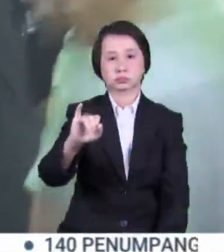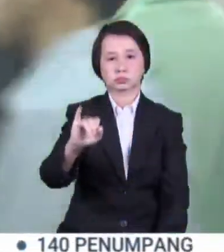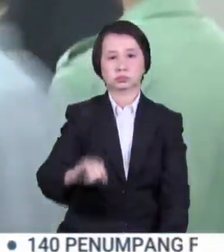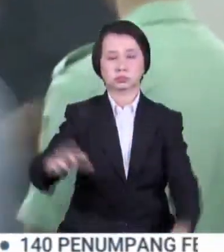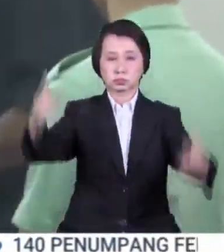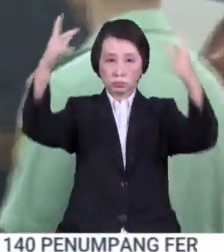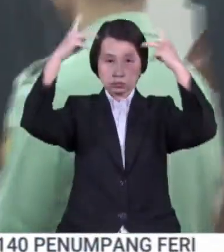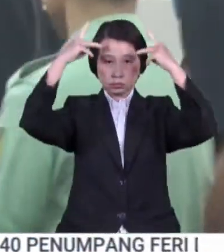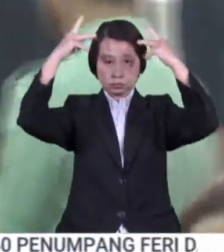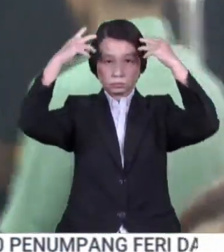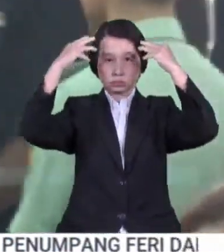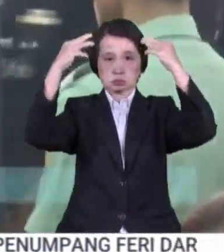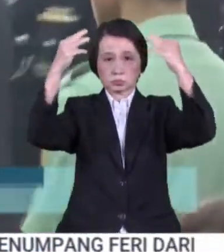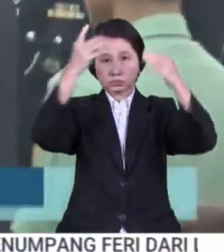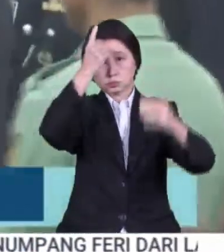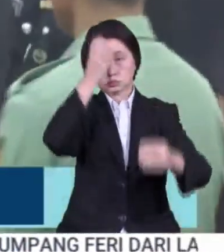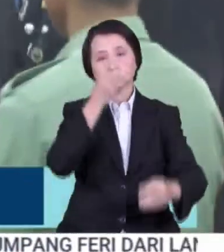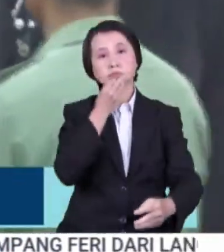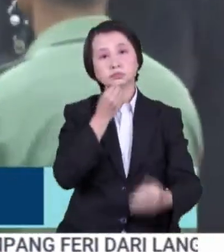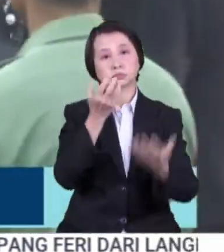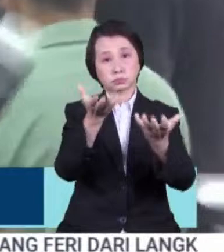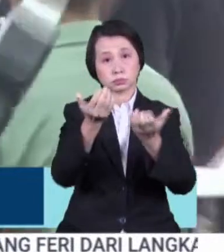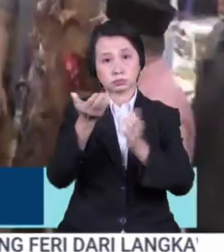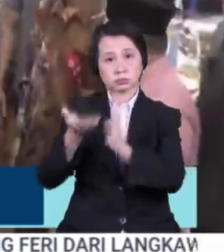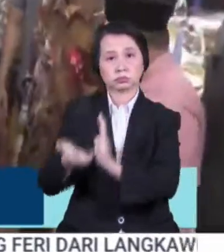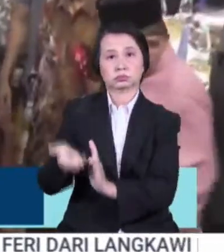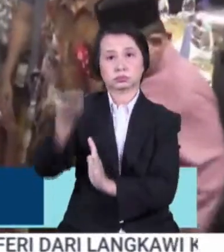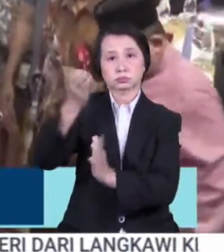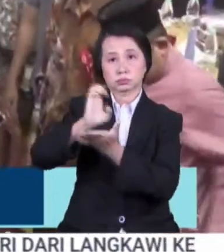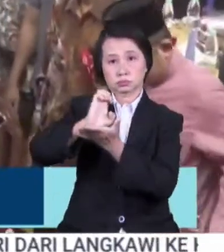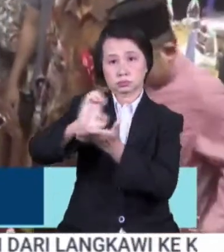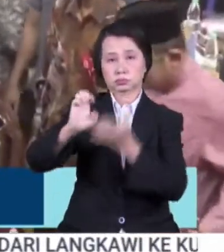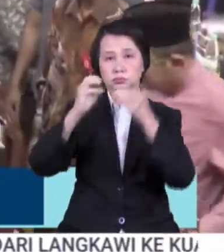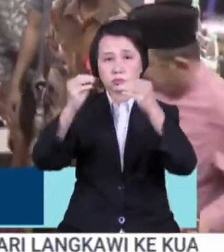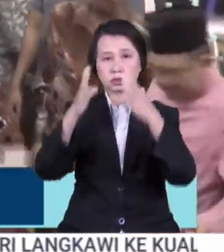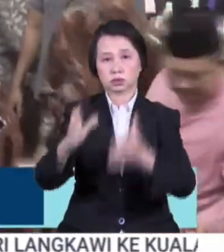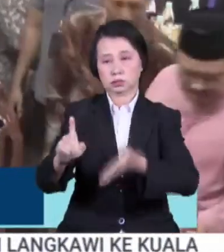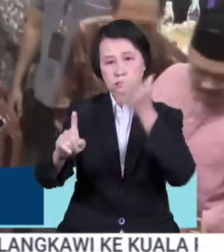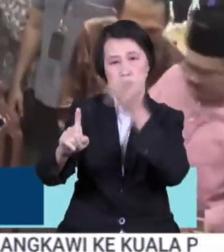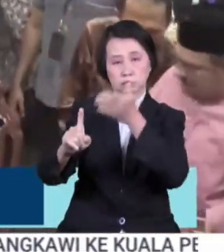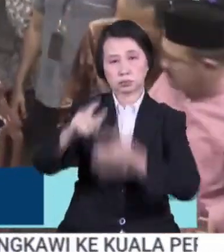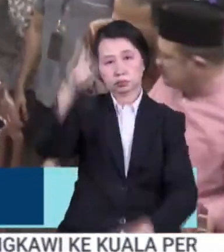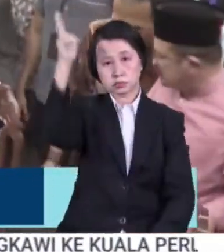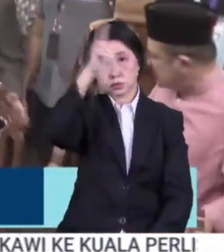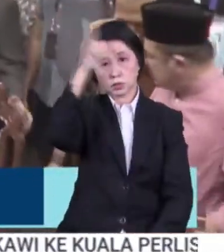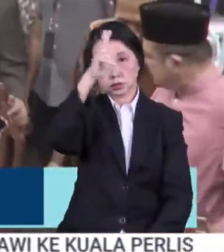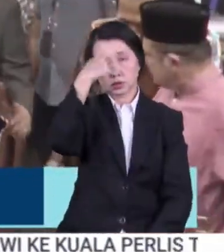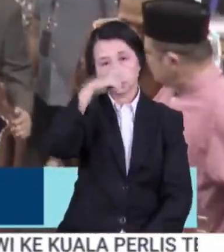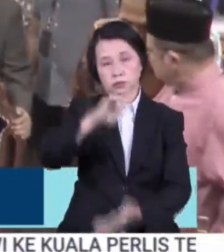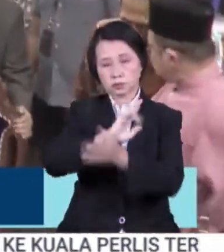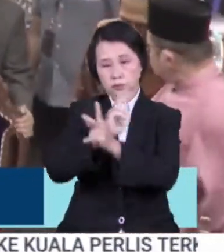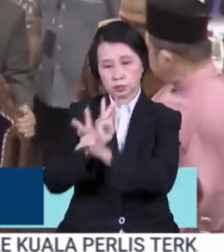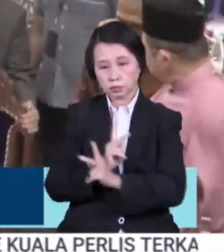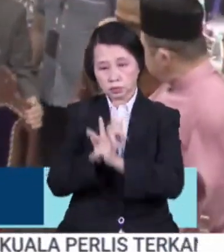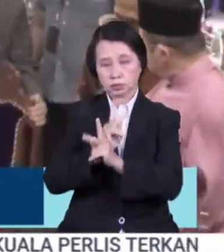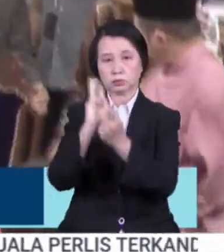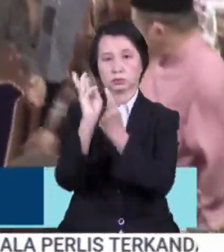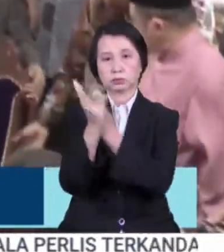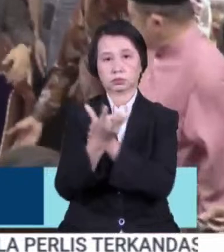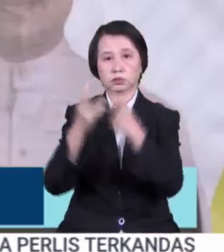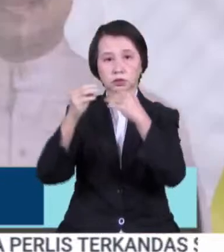Perdana Menteri Dato' Sri Anwar Ibrahim mahu kenaikan elaun guru menjadi fokus kerajaan dalam menjaga kebajikan